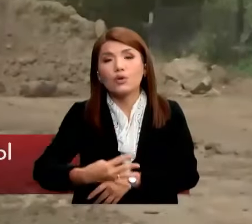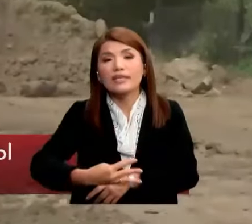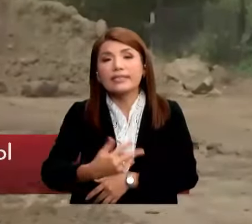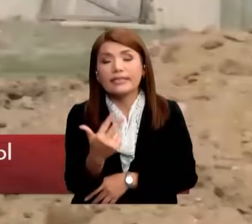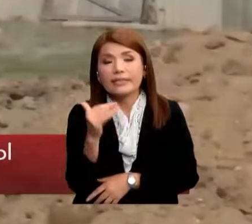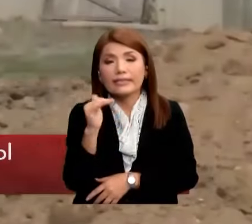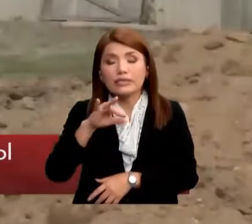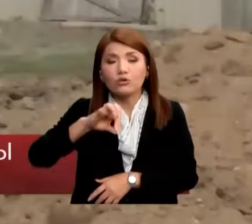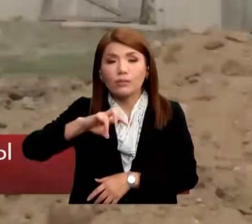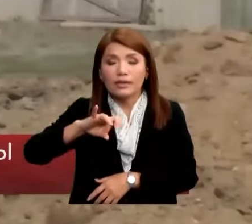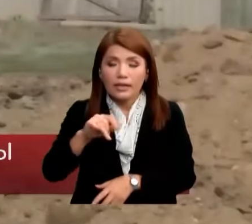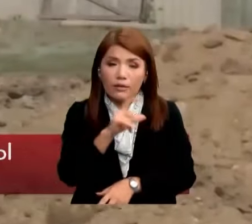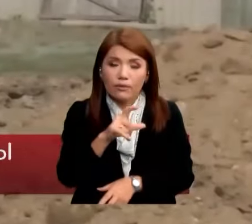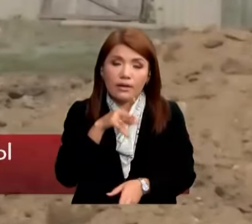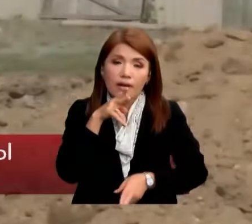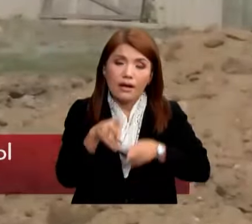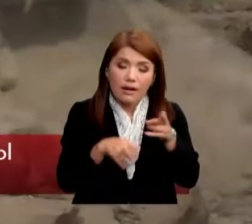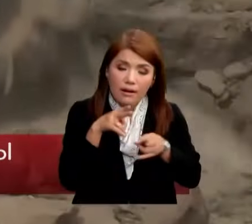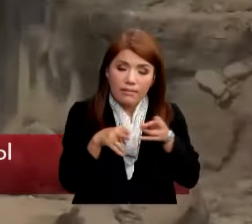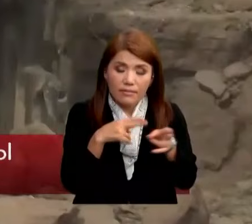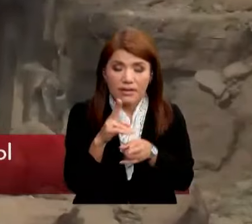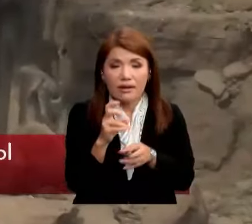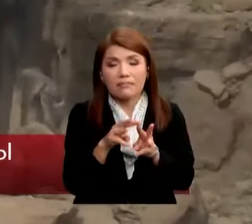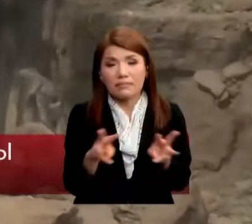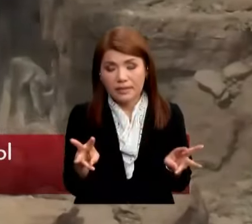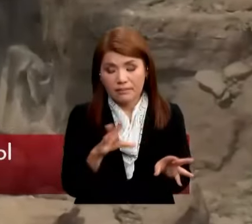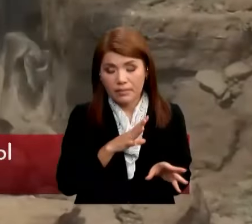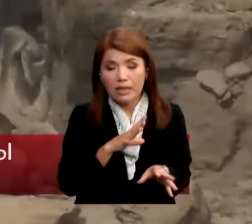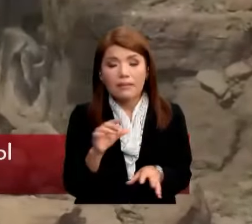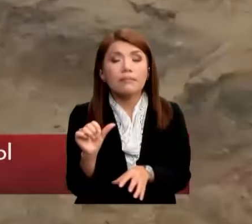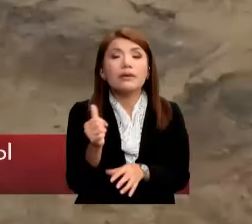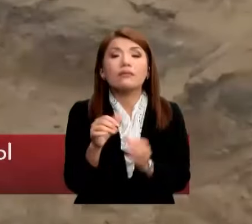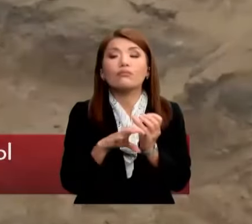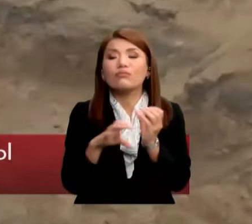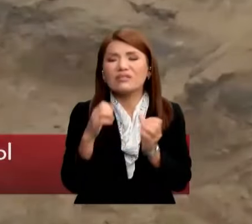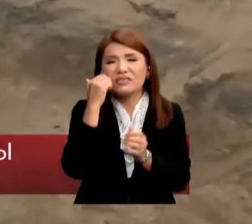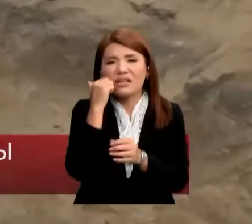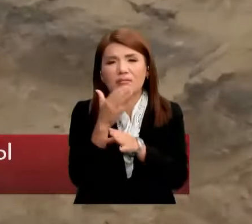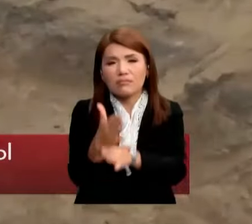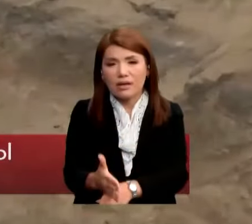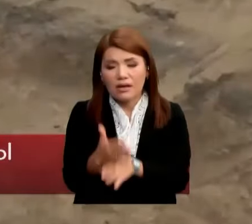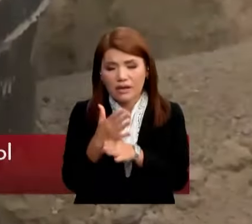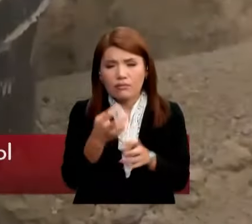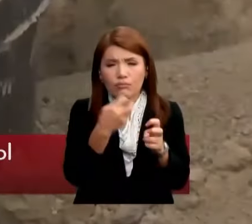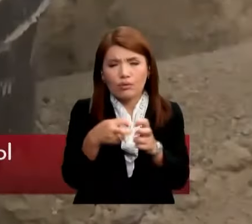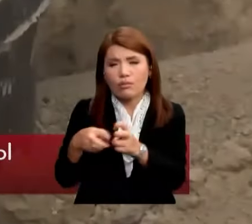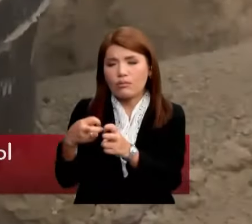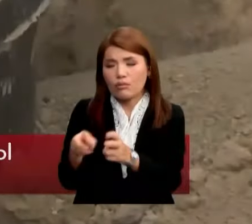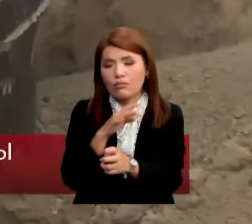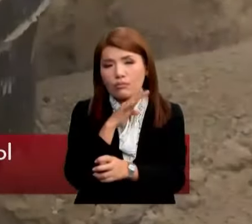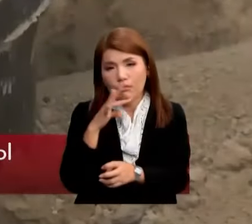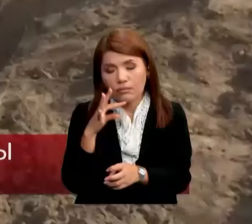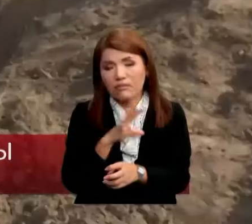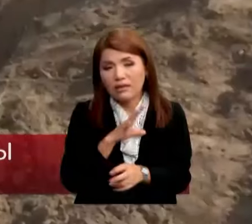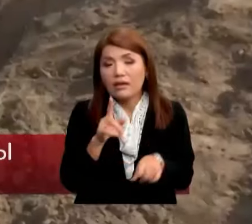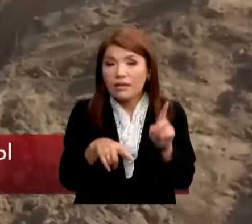тысяч нареканий от казахстанцев поступило в Кабмин первый повод изношенные сети второй частые порывы а иногда